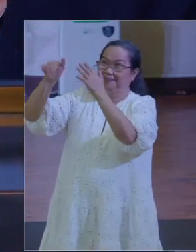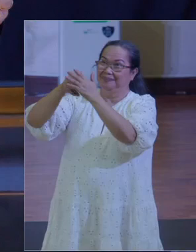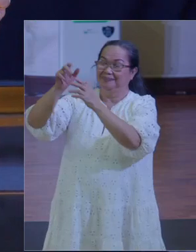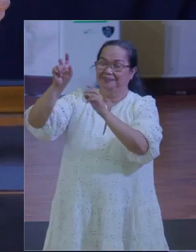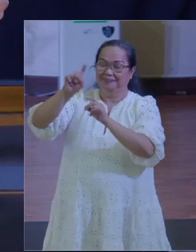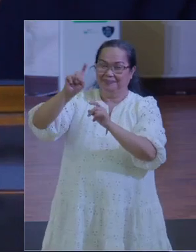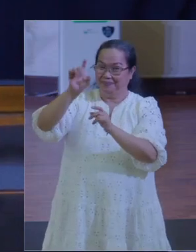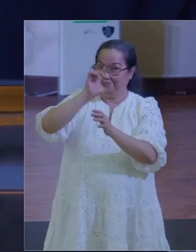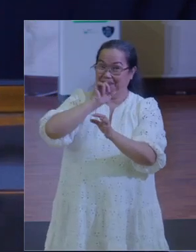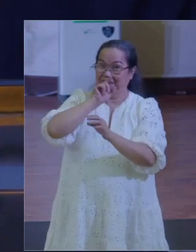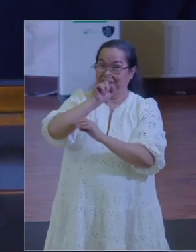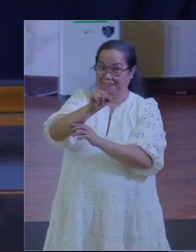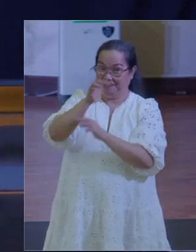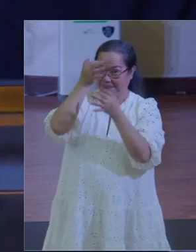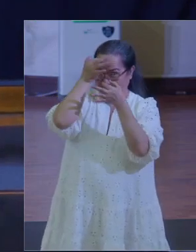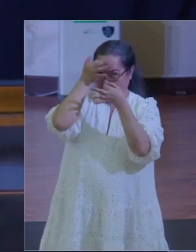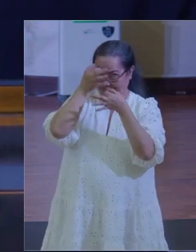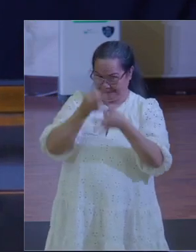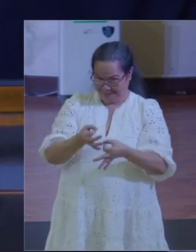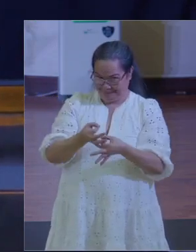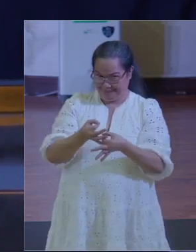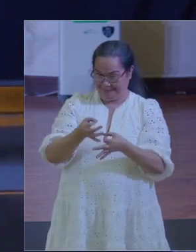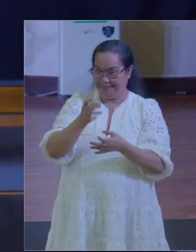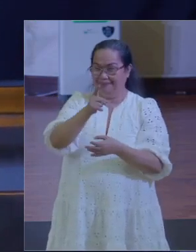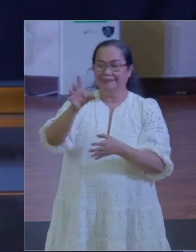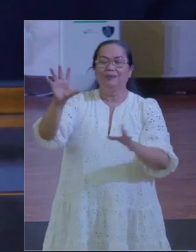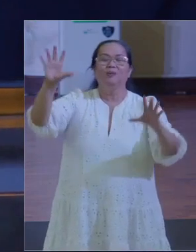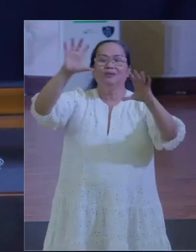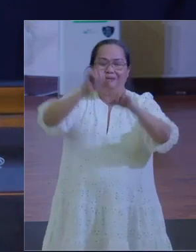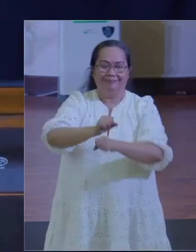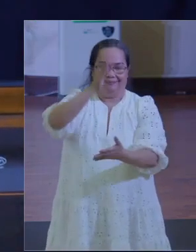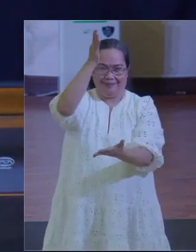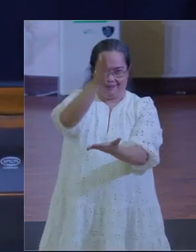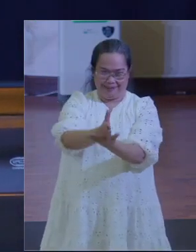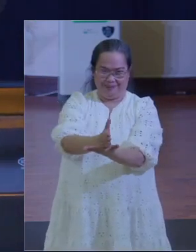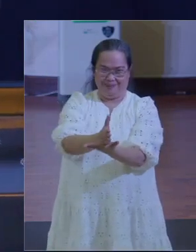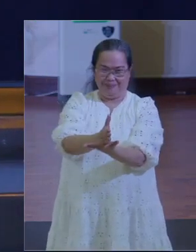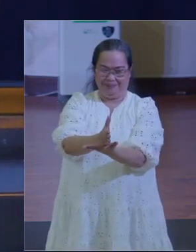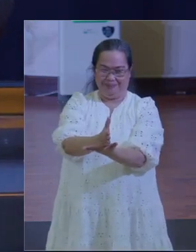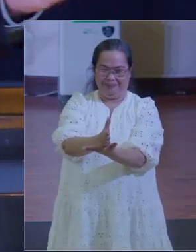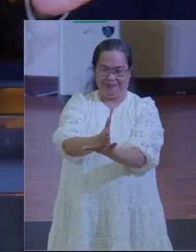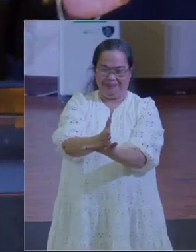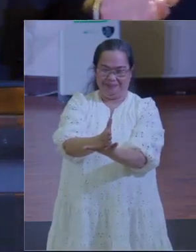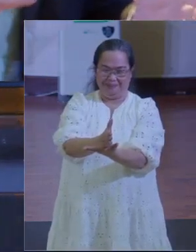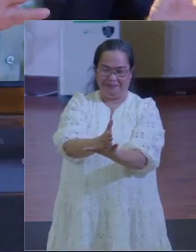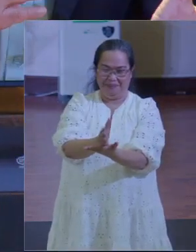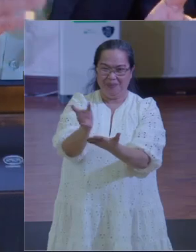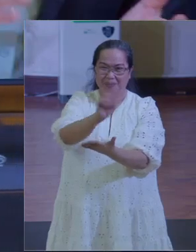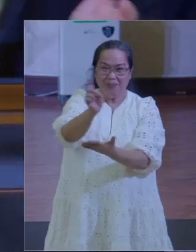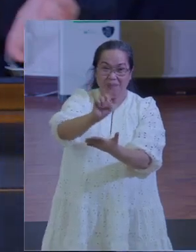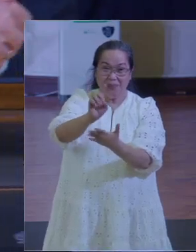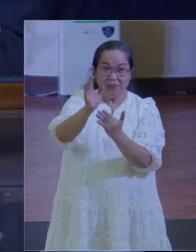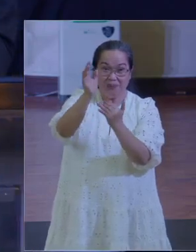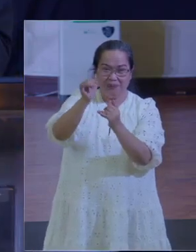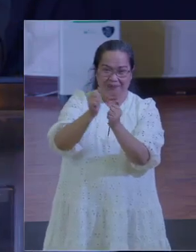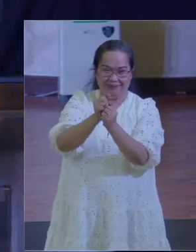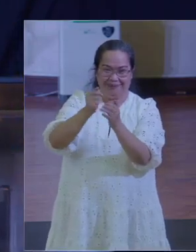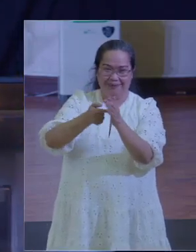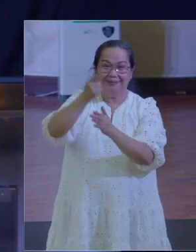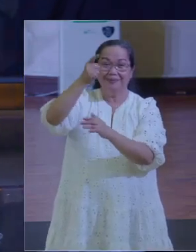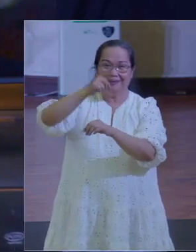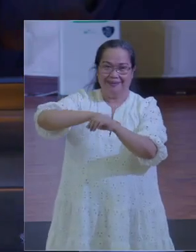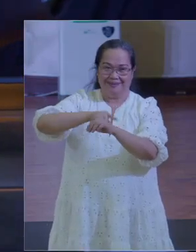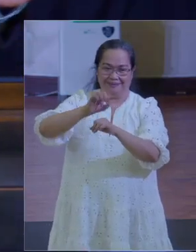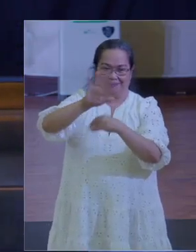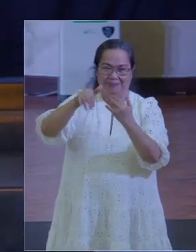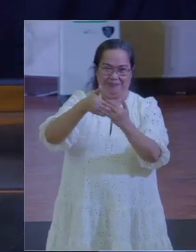ng katiyakan, magpasya ngayon na tapusin. At kawalan ng katiyakan na ito minsan at para sa lahat.